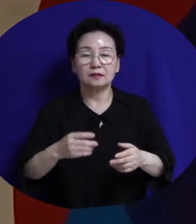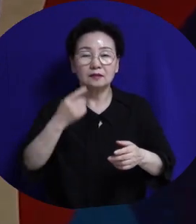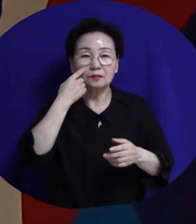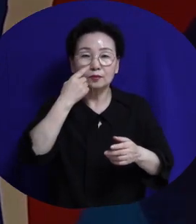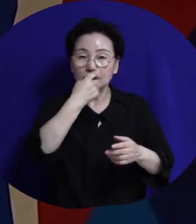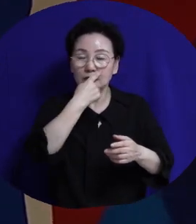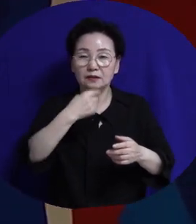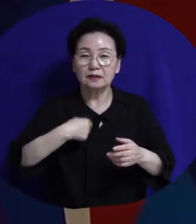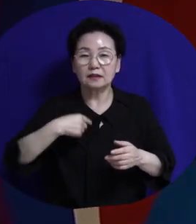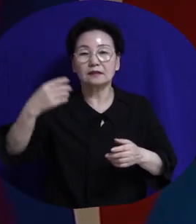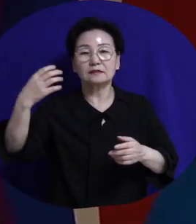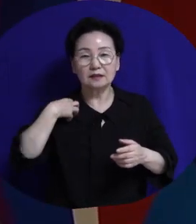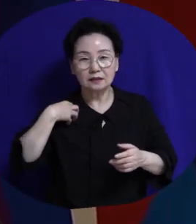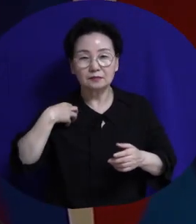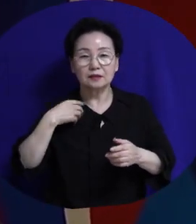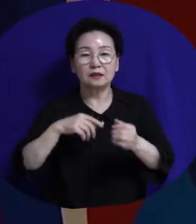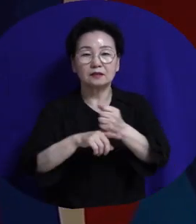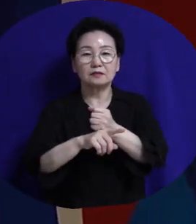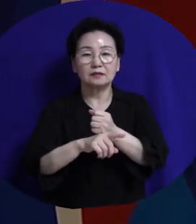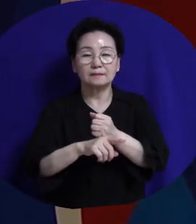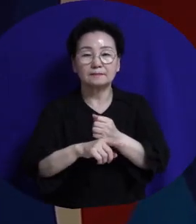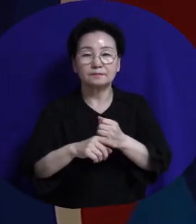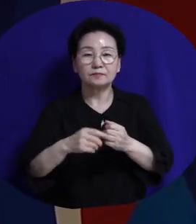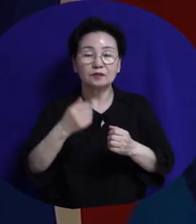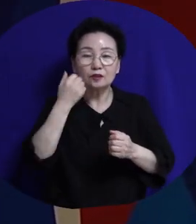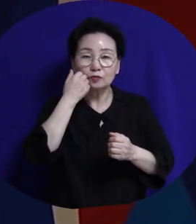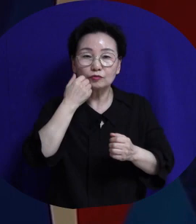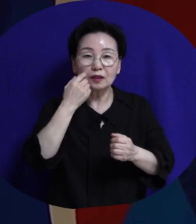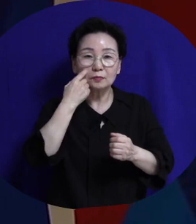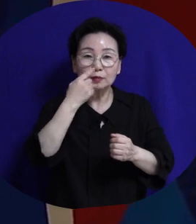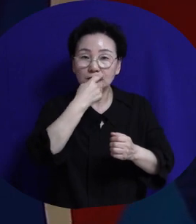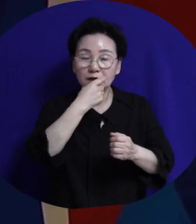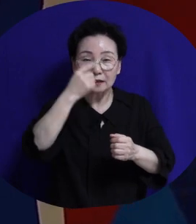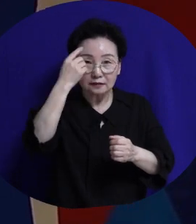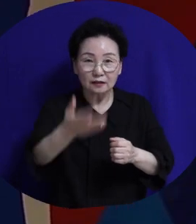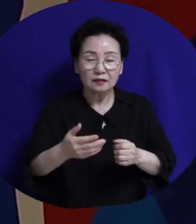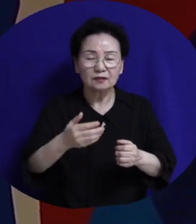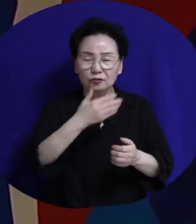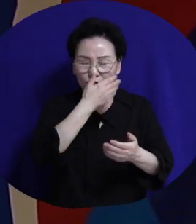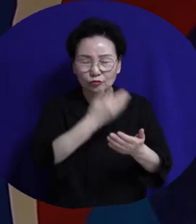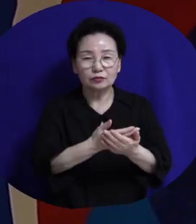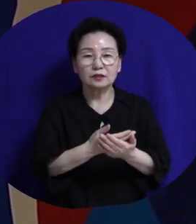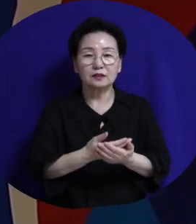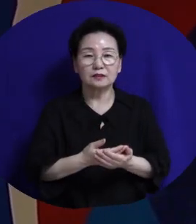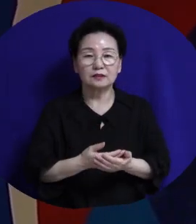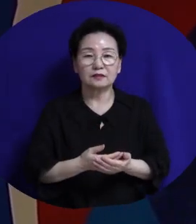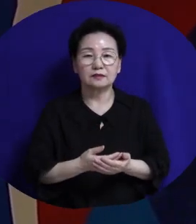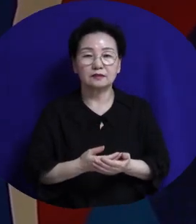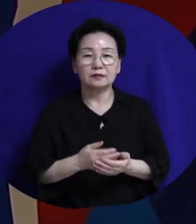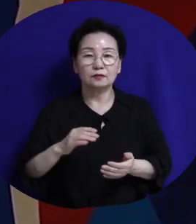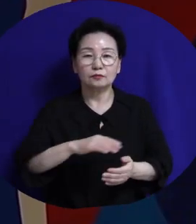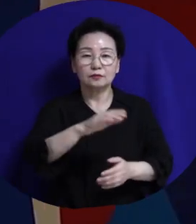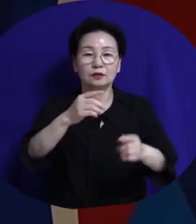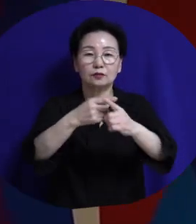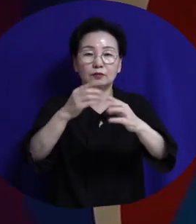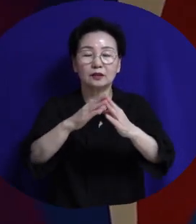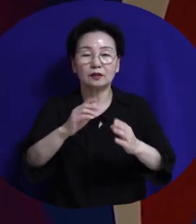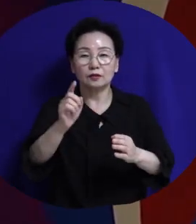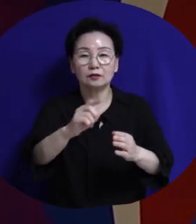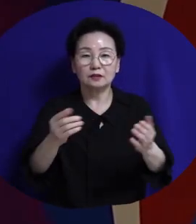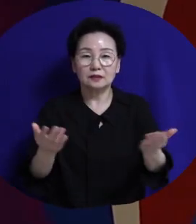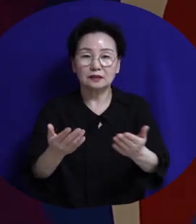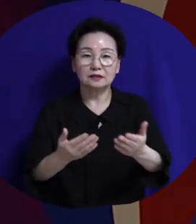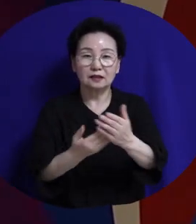보증이라는 건 내가 책임을 진다는 거야. 누가 보증했냐가 굉장히 중요합니다. 우리 교단에 어떠한 일이 있을 때